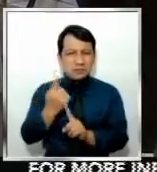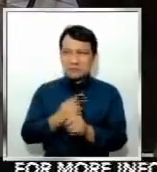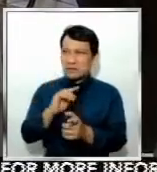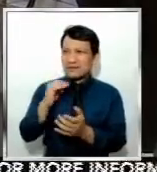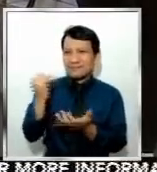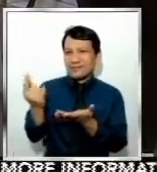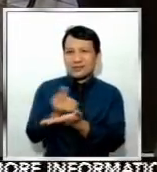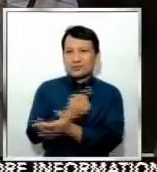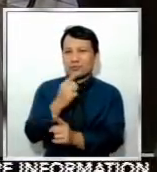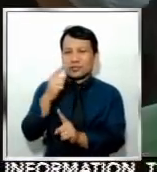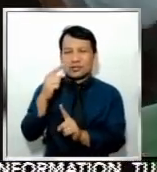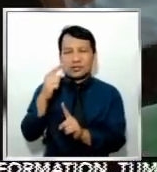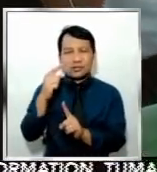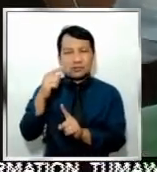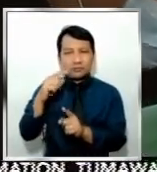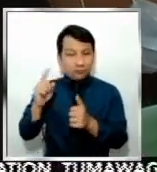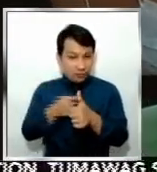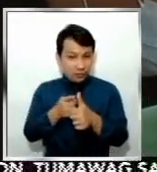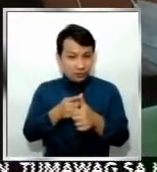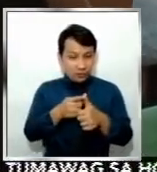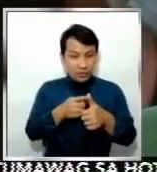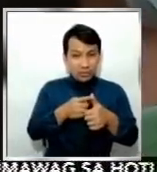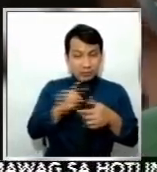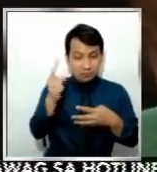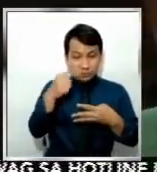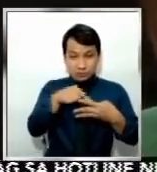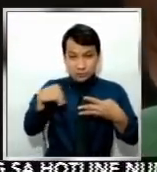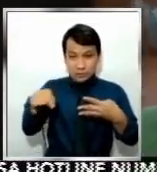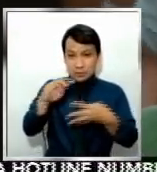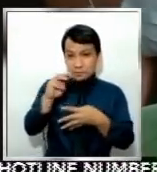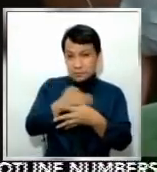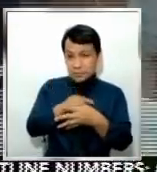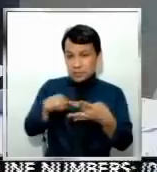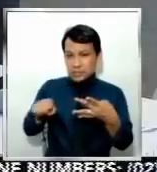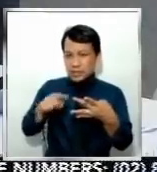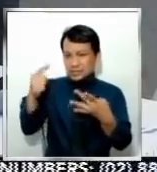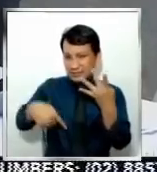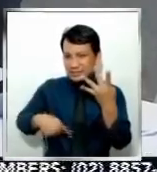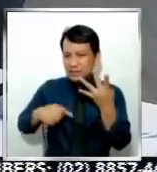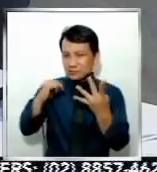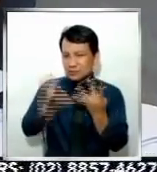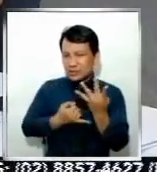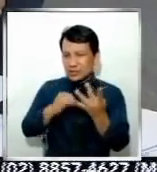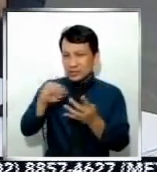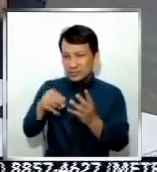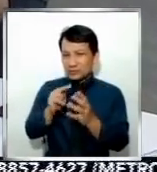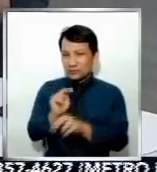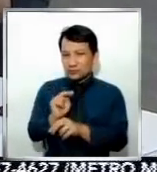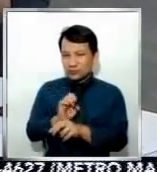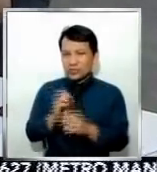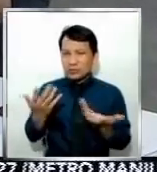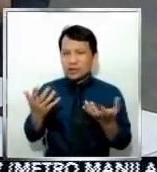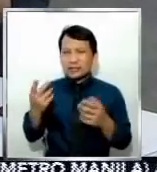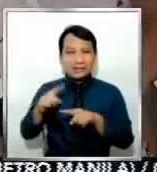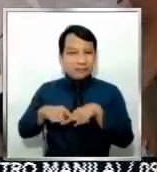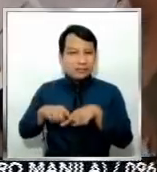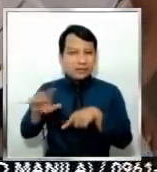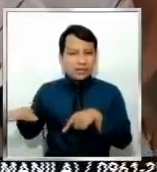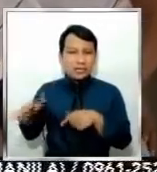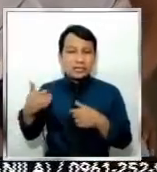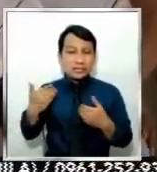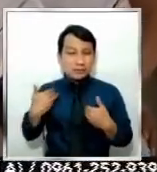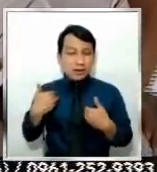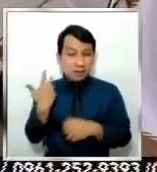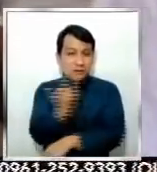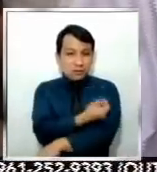June. Ito po ay dumidepende pa rin sa sapat na bakuna na parating. Wala